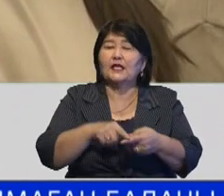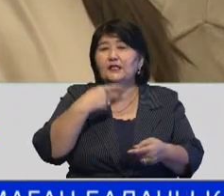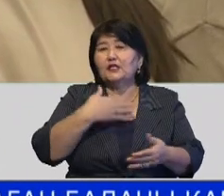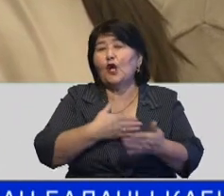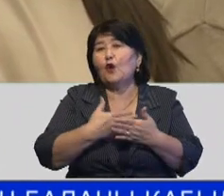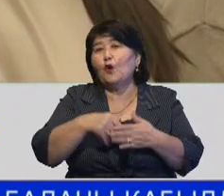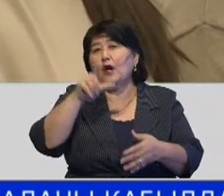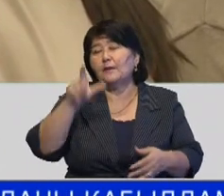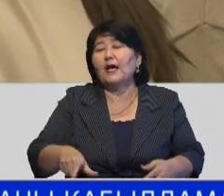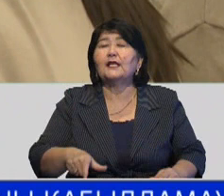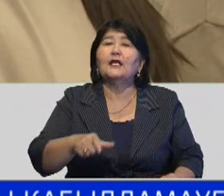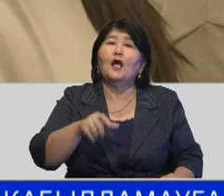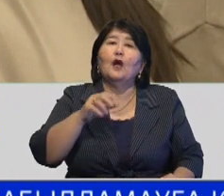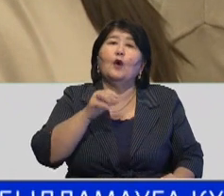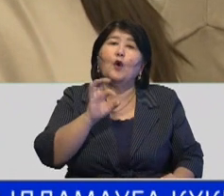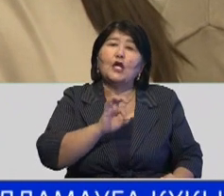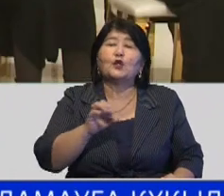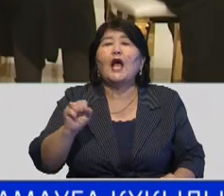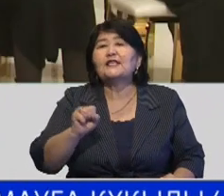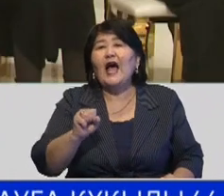қоғам қайраткері Оразкүл Асанғазы.